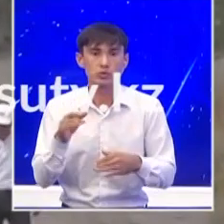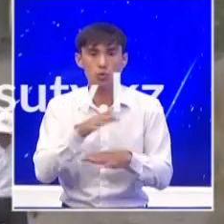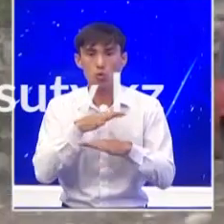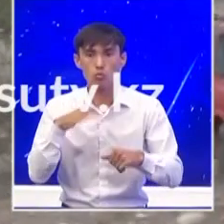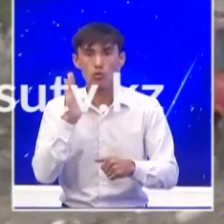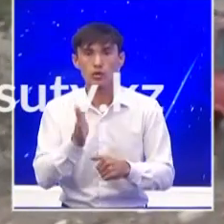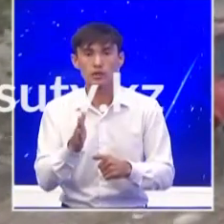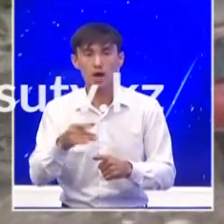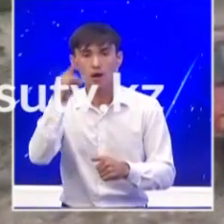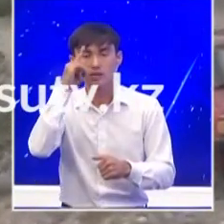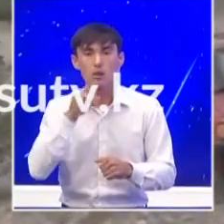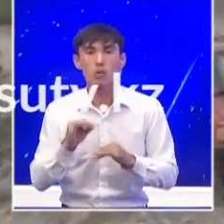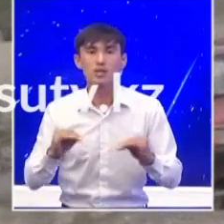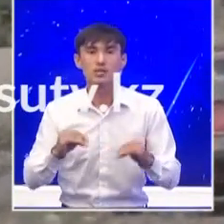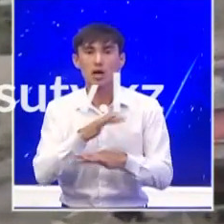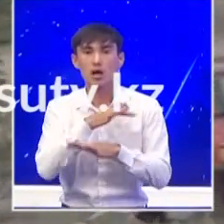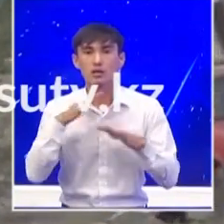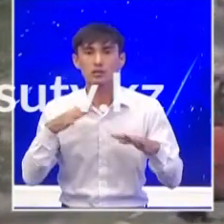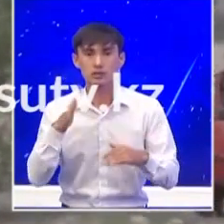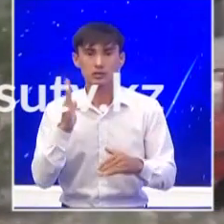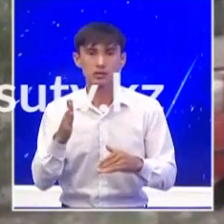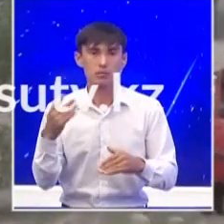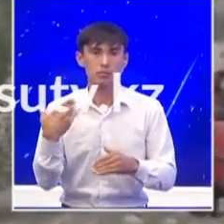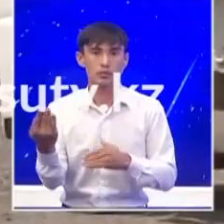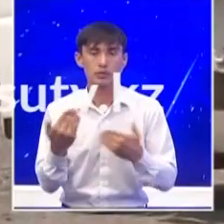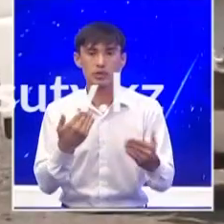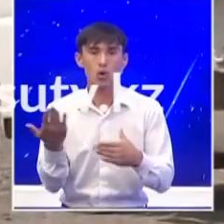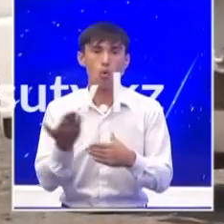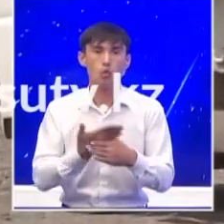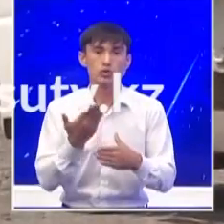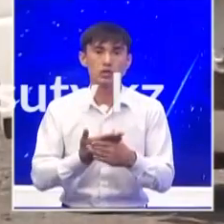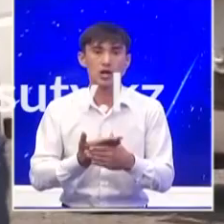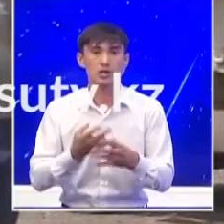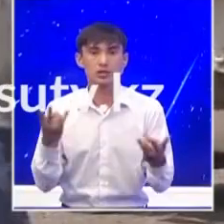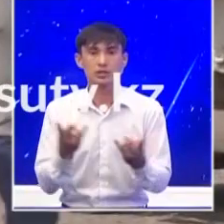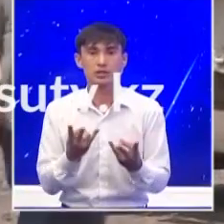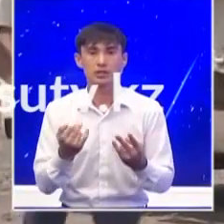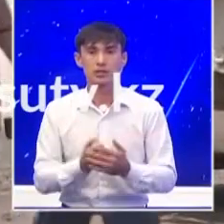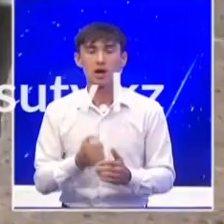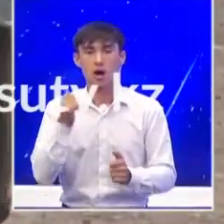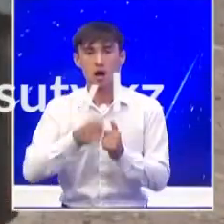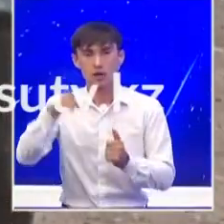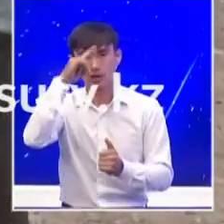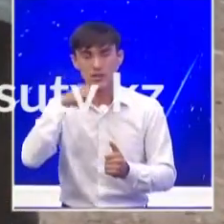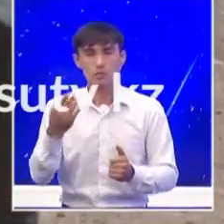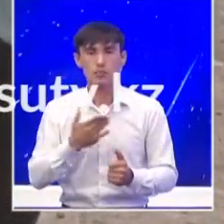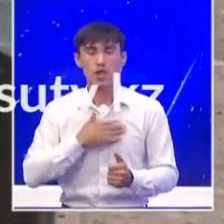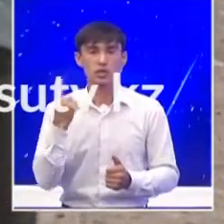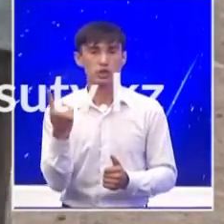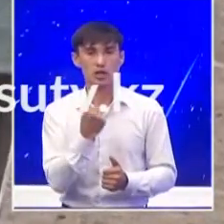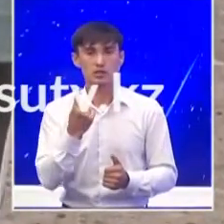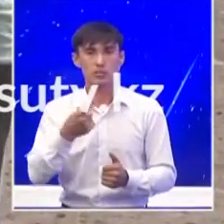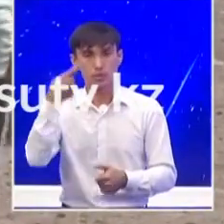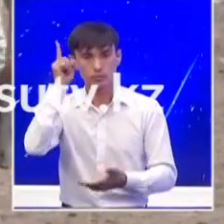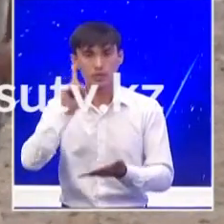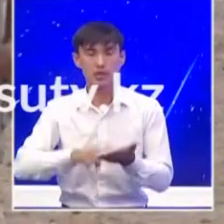демекші қазақ баласына қашанда бір жағадан бас бір жеңнен қол шығара білмек керек. Әр қазақ менің жалғызым деп білер болсақ